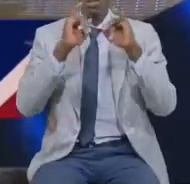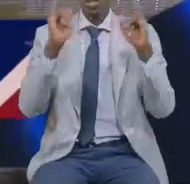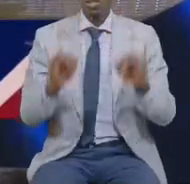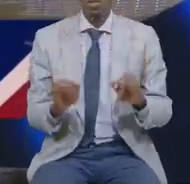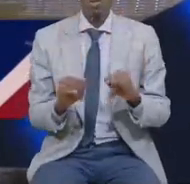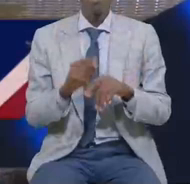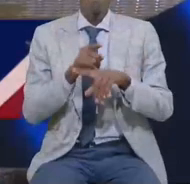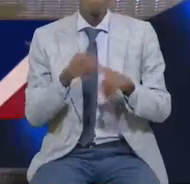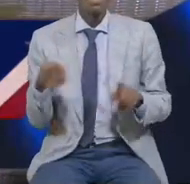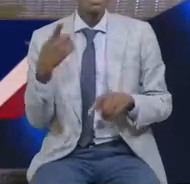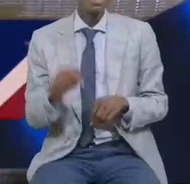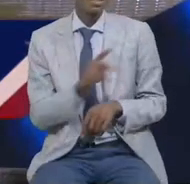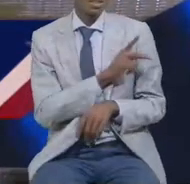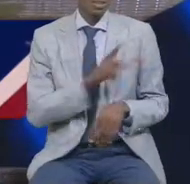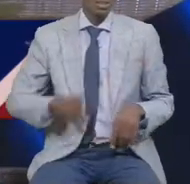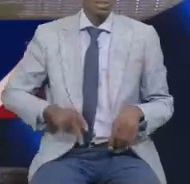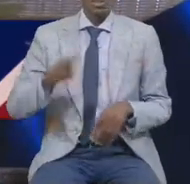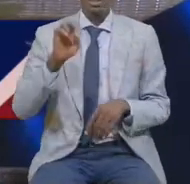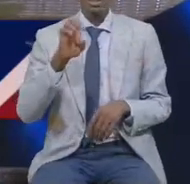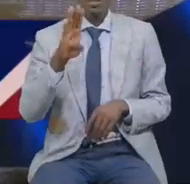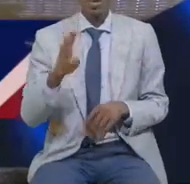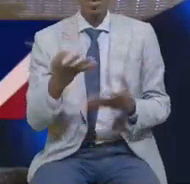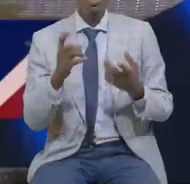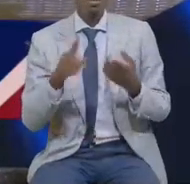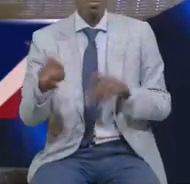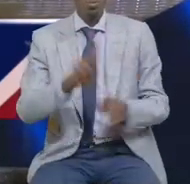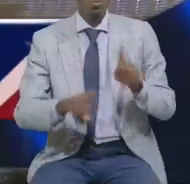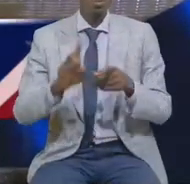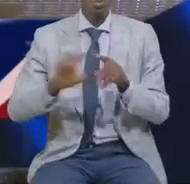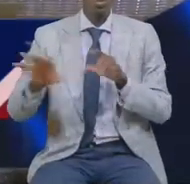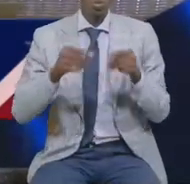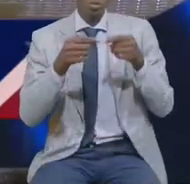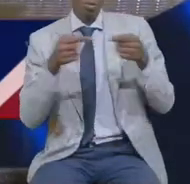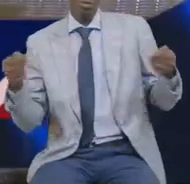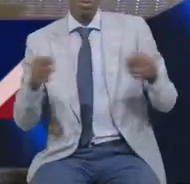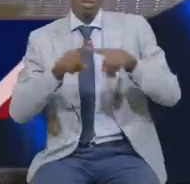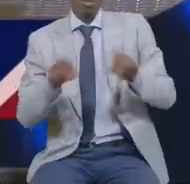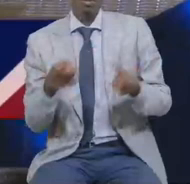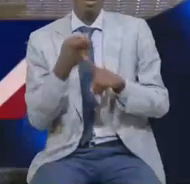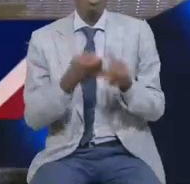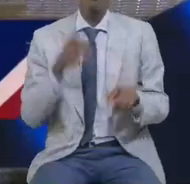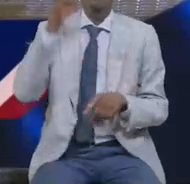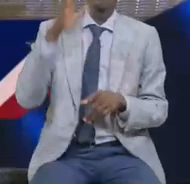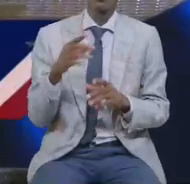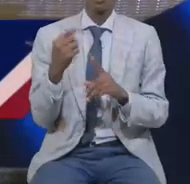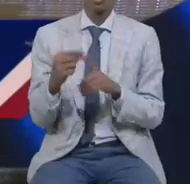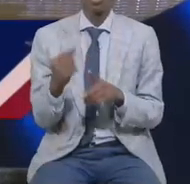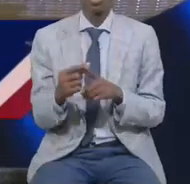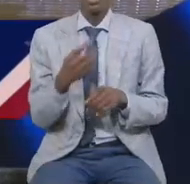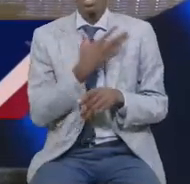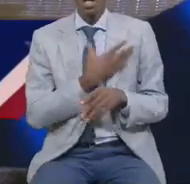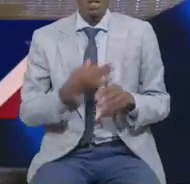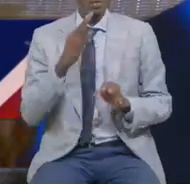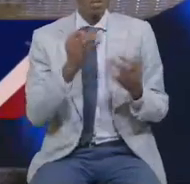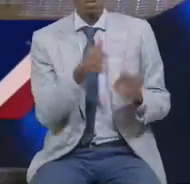Mais Nebuchadnezzar a décidé de contrarier Dieu. S'il veut agir contrairement à ce que Dieu a dit, il ne va pas